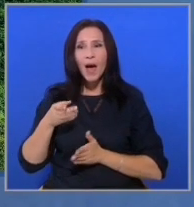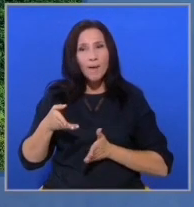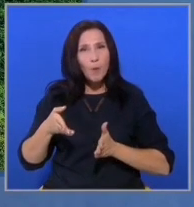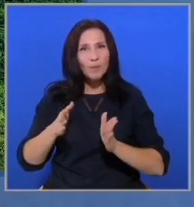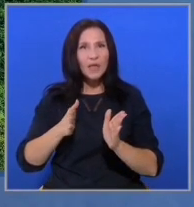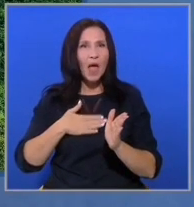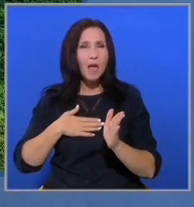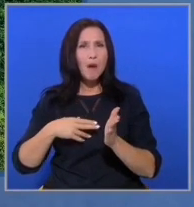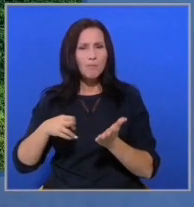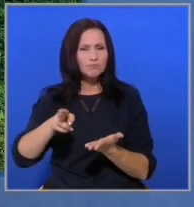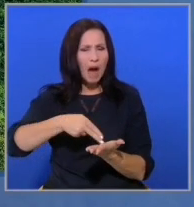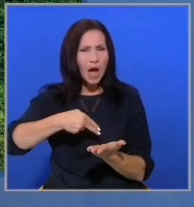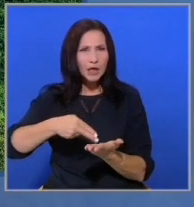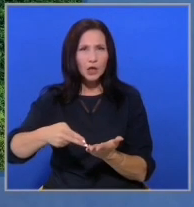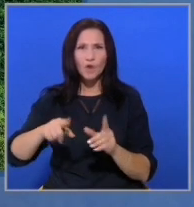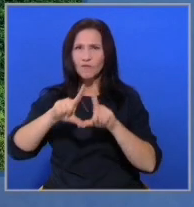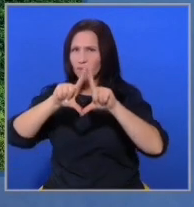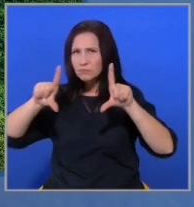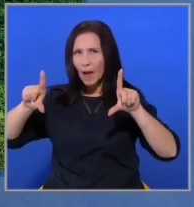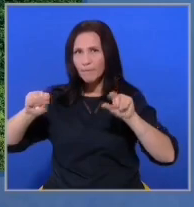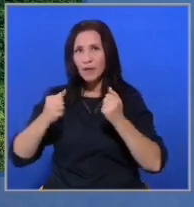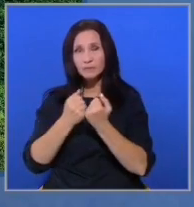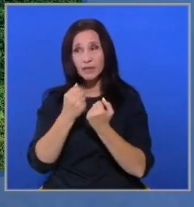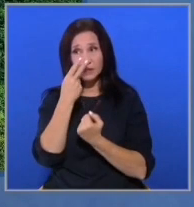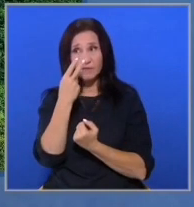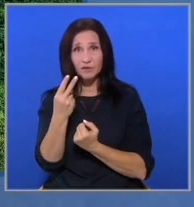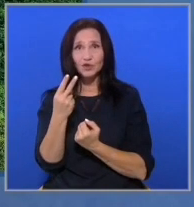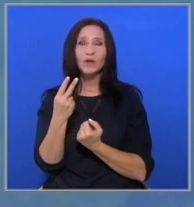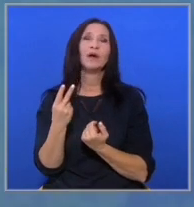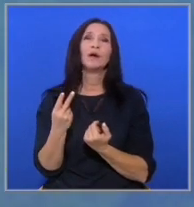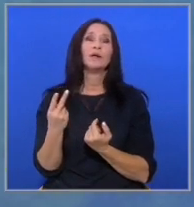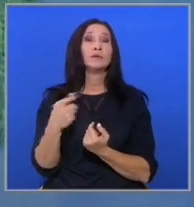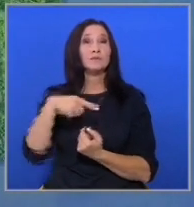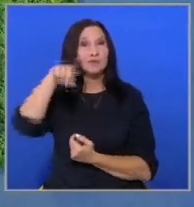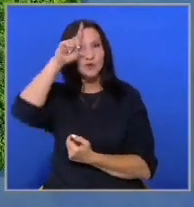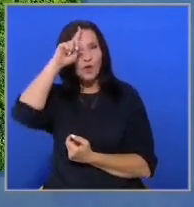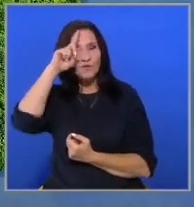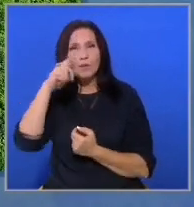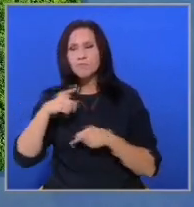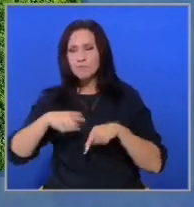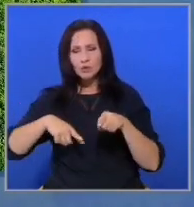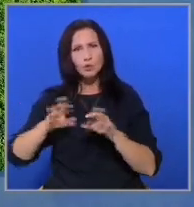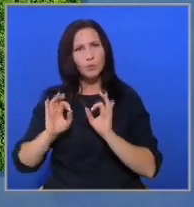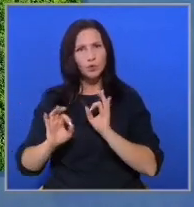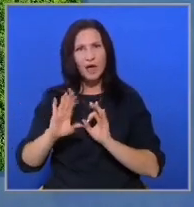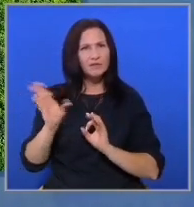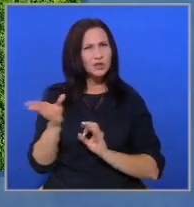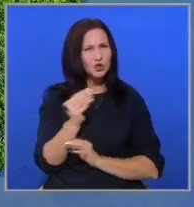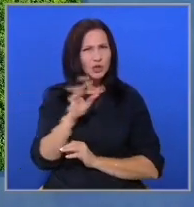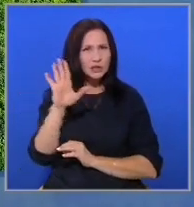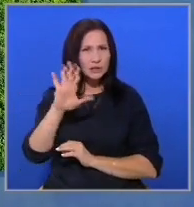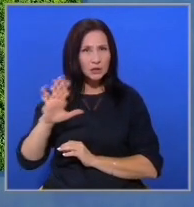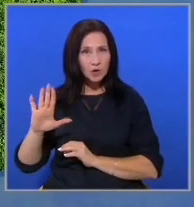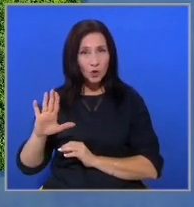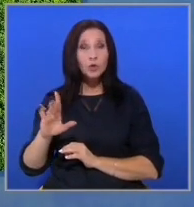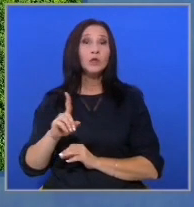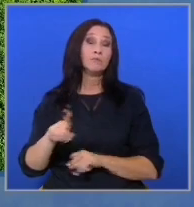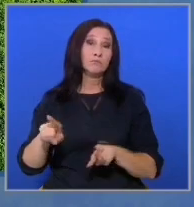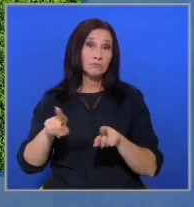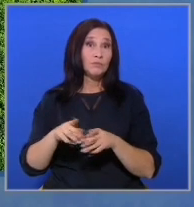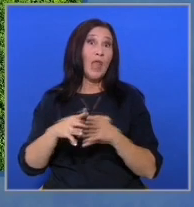и табели, а на места се разкриват и панорамни гледки към София. Маршрутът е подходящ за всички сезони, но най-вече